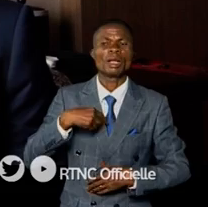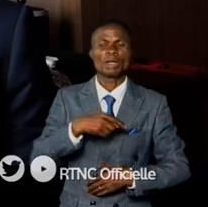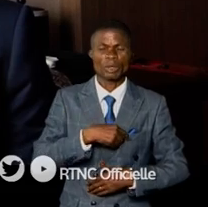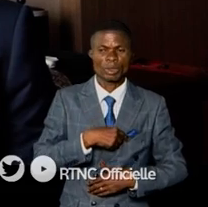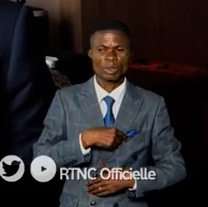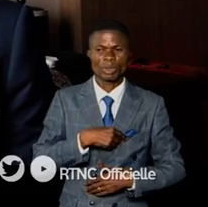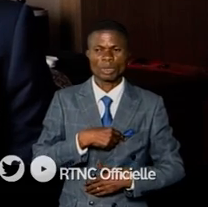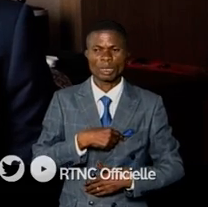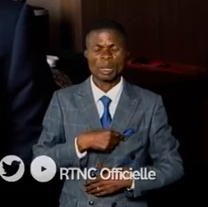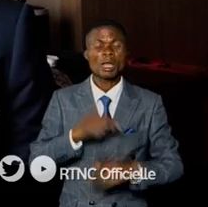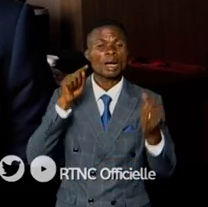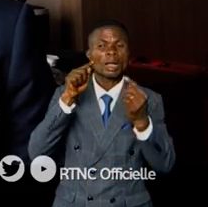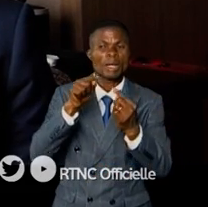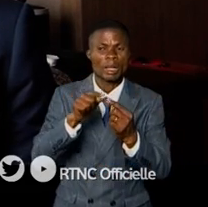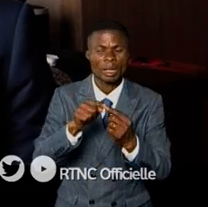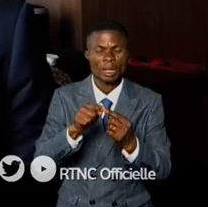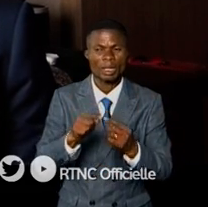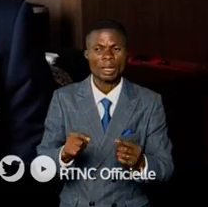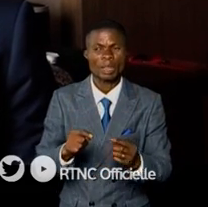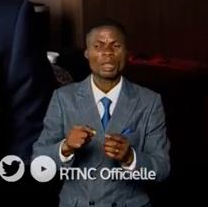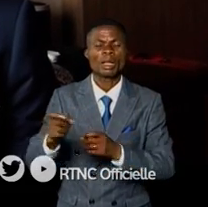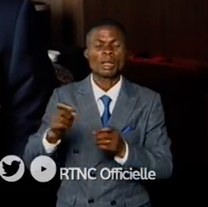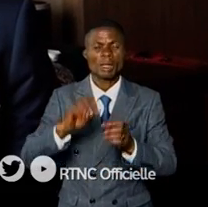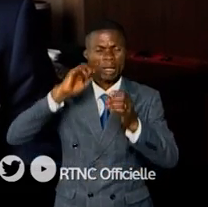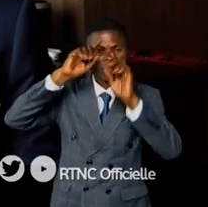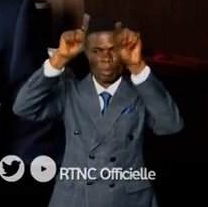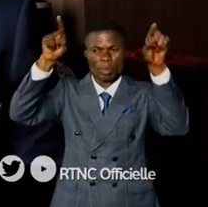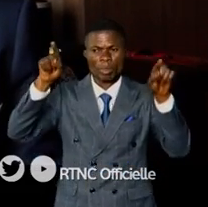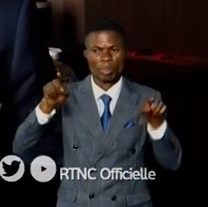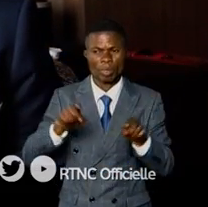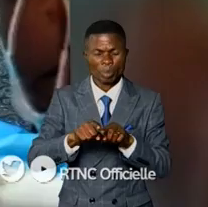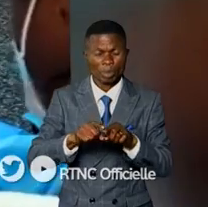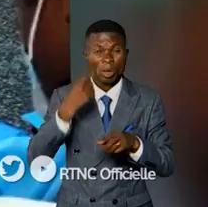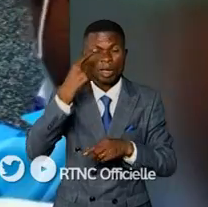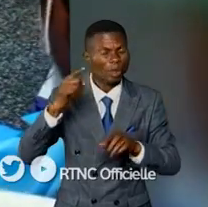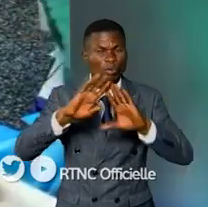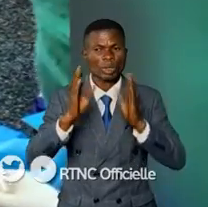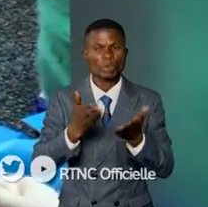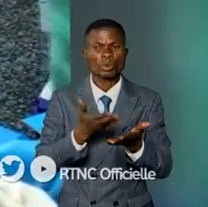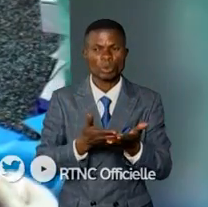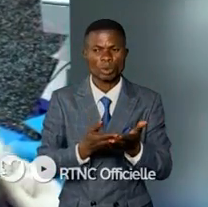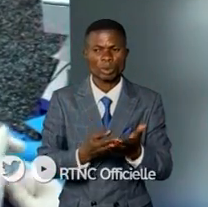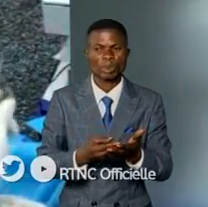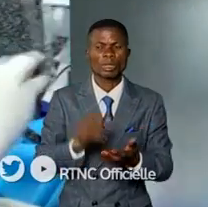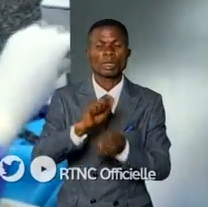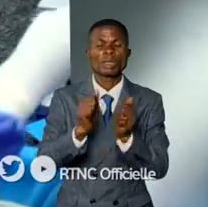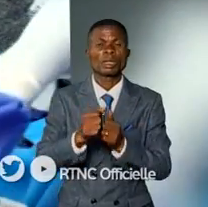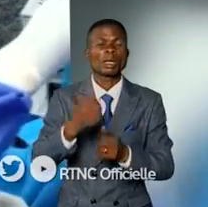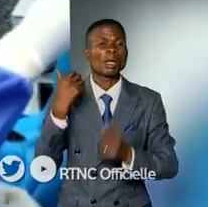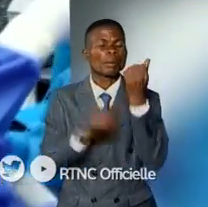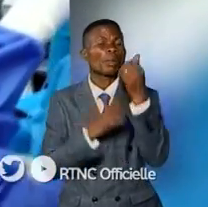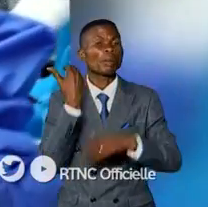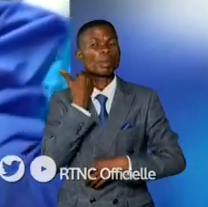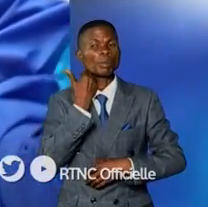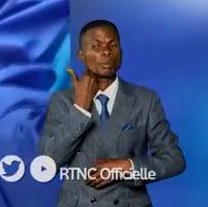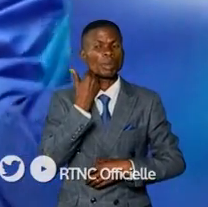bout une optique qui est reliée à un écran qui fait office de caméra. Les cas de figure, les patients qui a